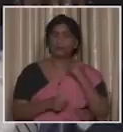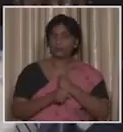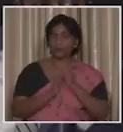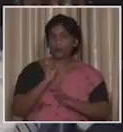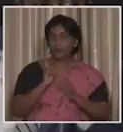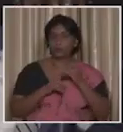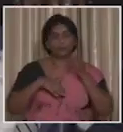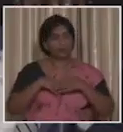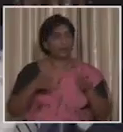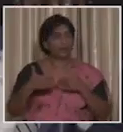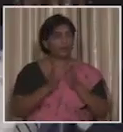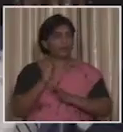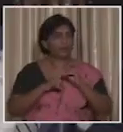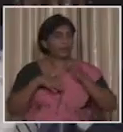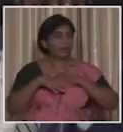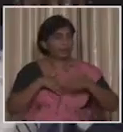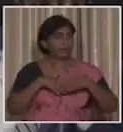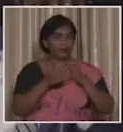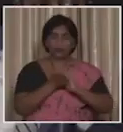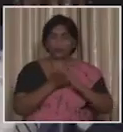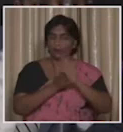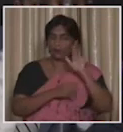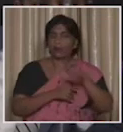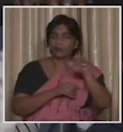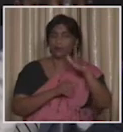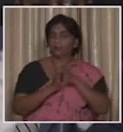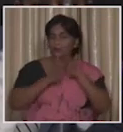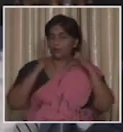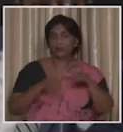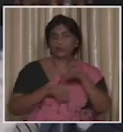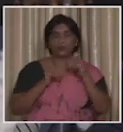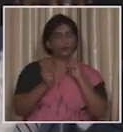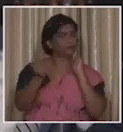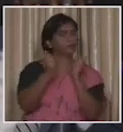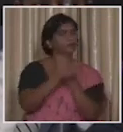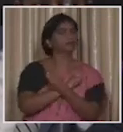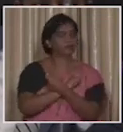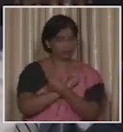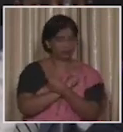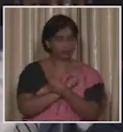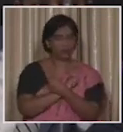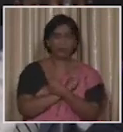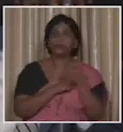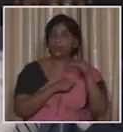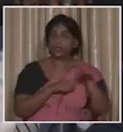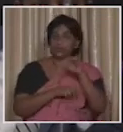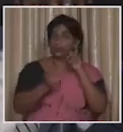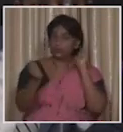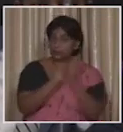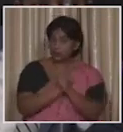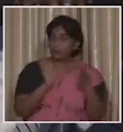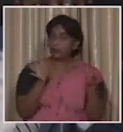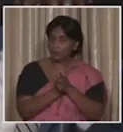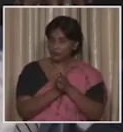දුර දරමින් කැබිනට් නම දුර දරමින් කරලාද සේවයේ හේතු වෙනුත් මේ ප්‍රදේශයේ විශාල සමාජ පරිවර්තනයකට ලක් වුණා. ඒ සමාජ පරිවර්තනයේ